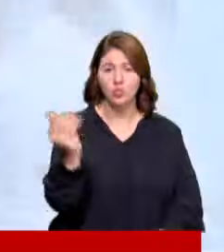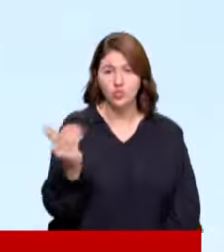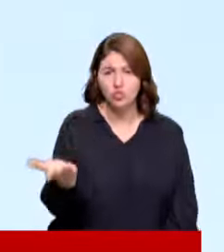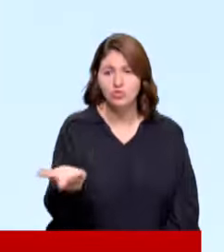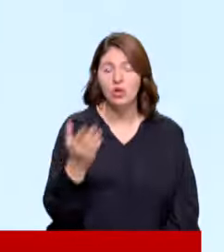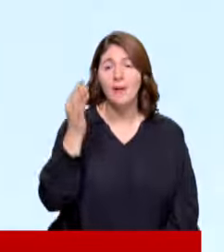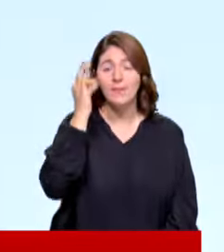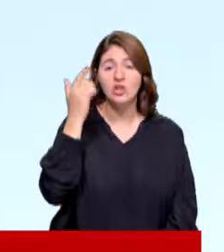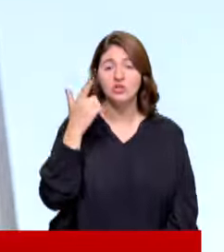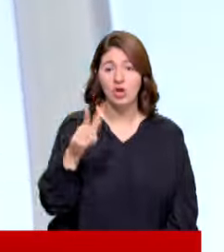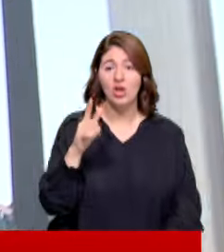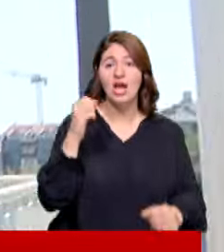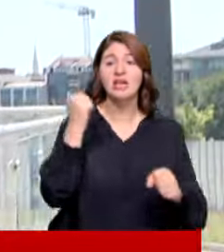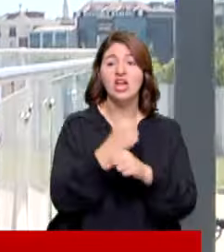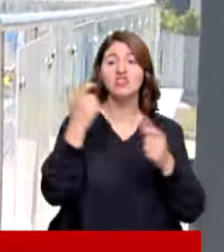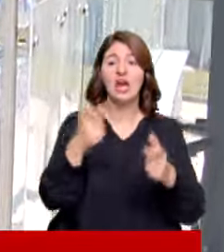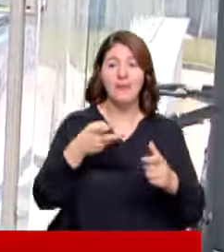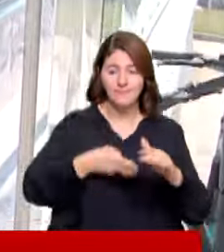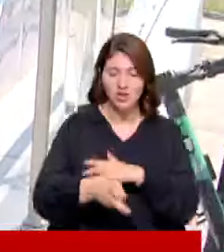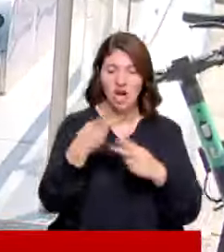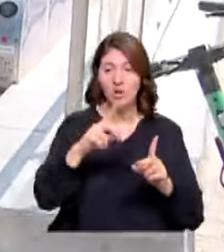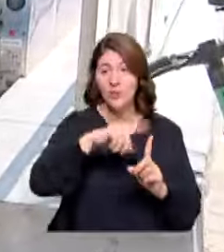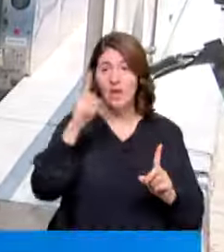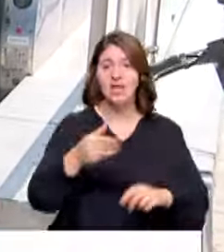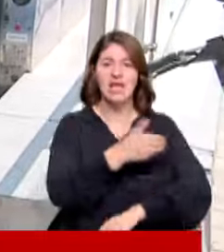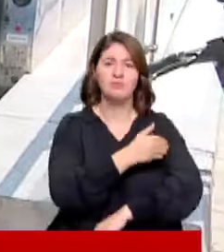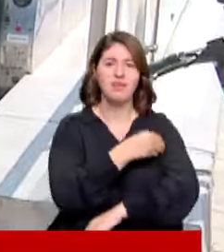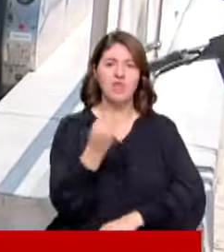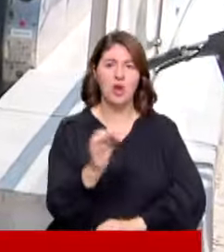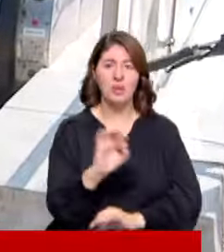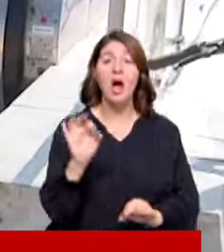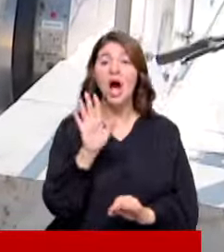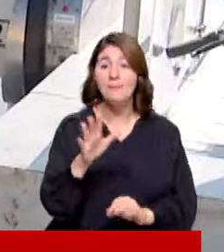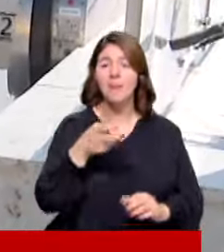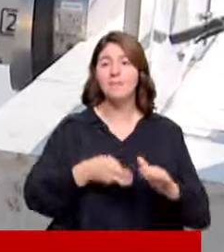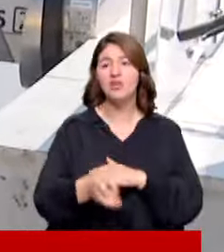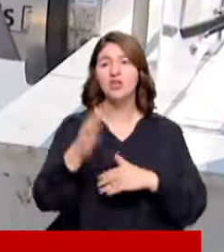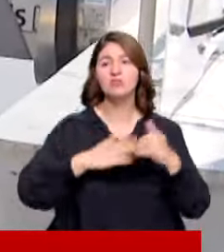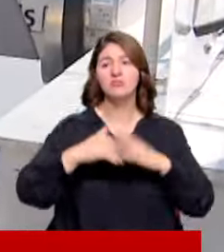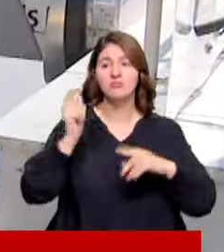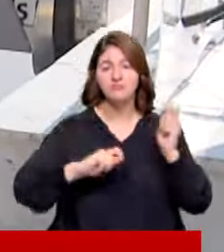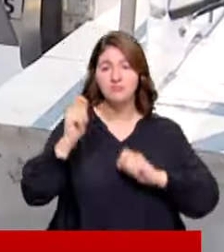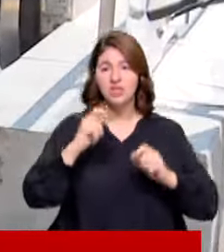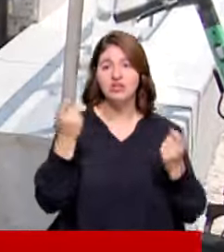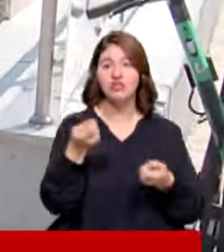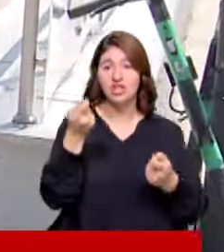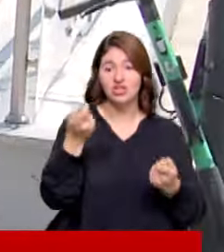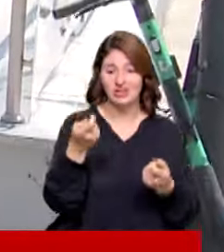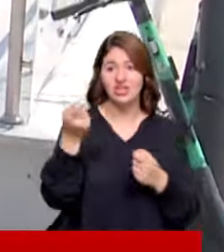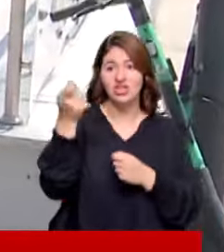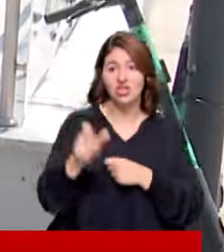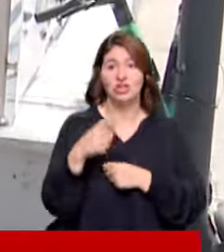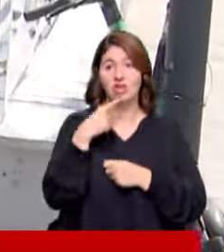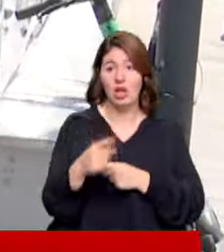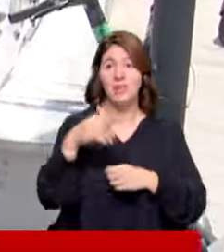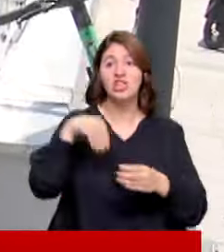mu? Bakırköy-Kayaşehir metrosu açıldığı günden bu yana hizmet veriyor. Ancak metro inşaatında çalışan işçilerin